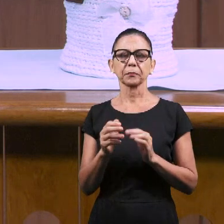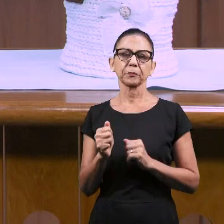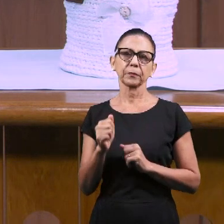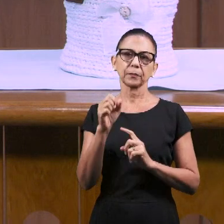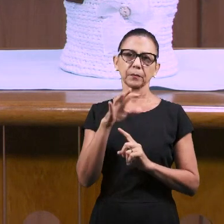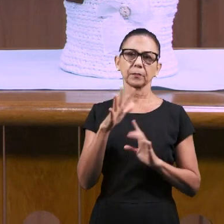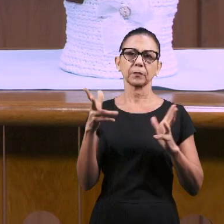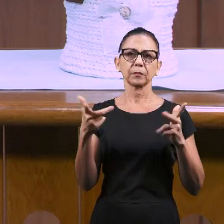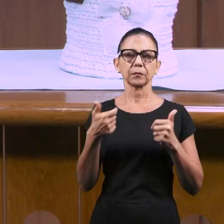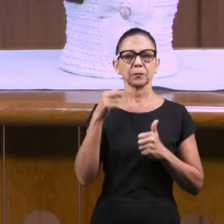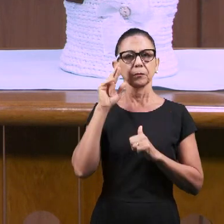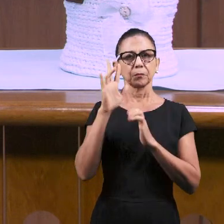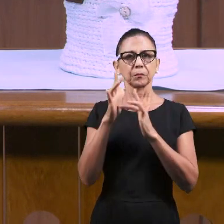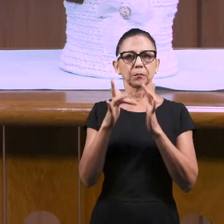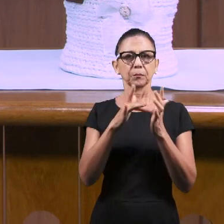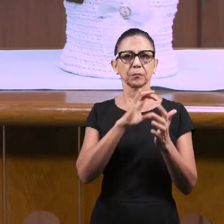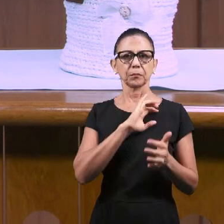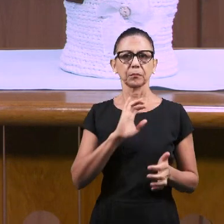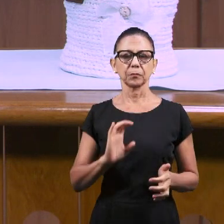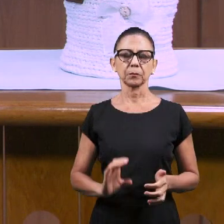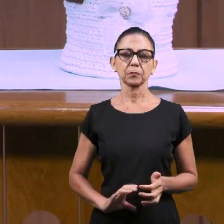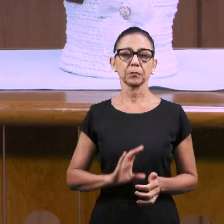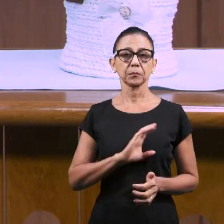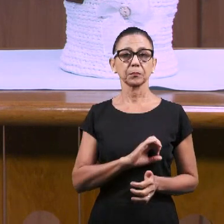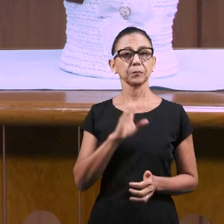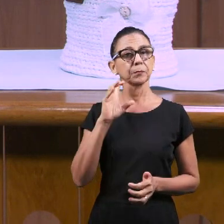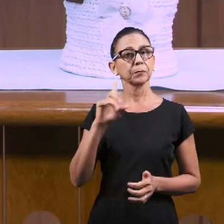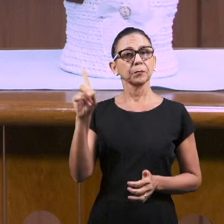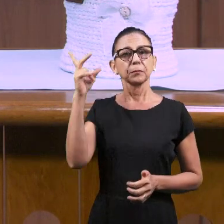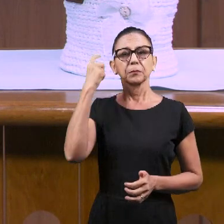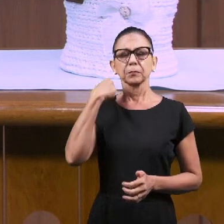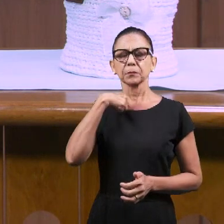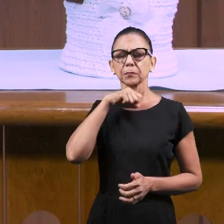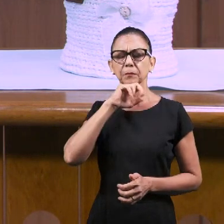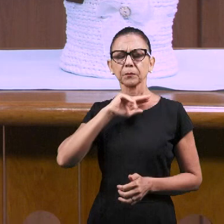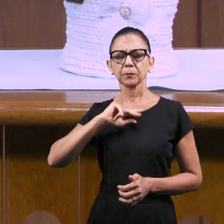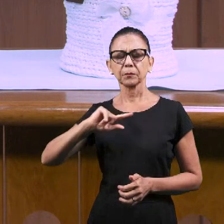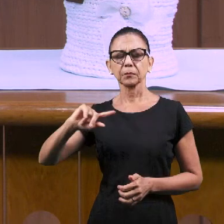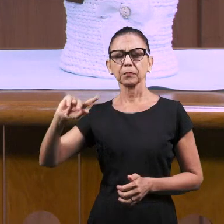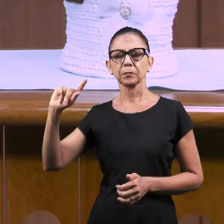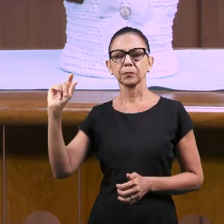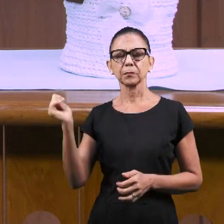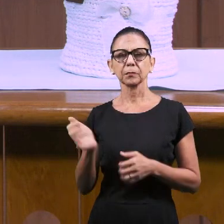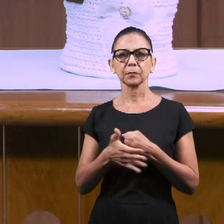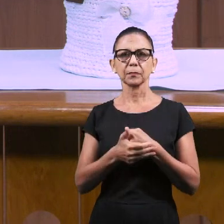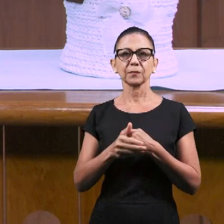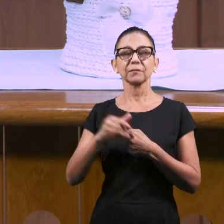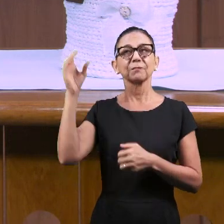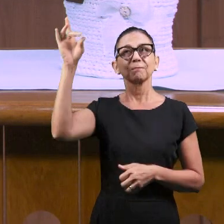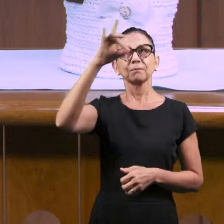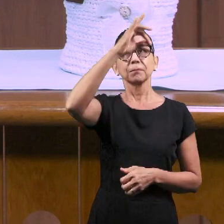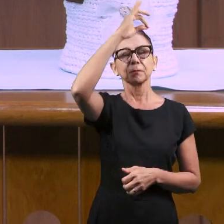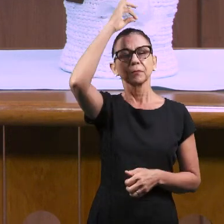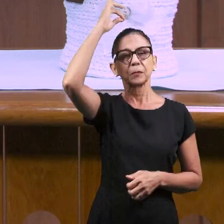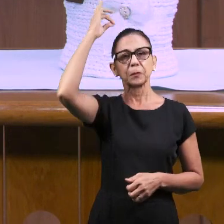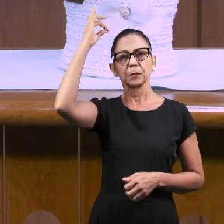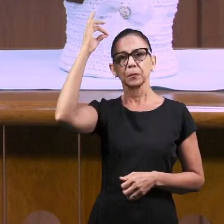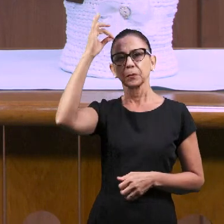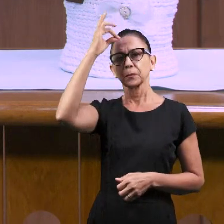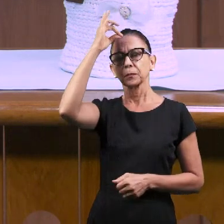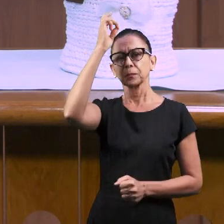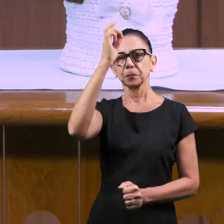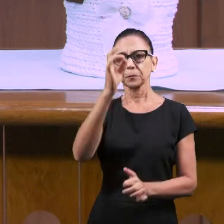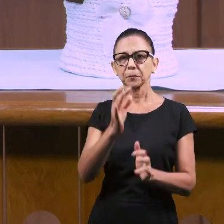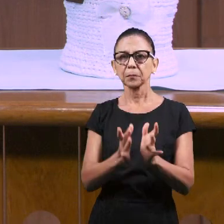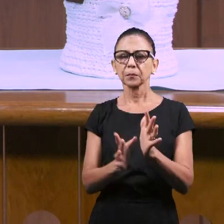merveilleuse du Seigneur et Sauveur Jésus-Christ, l'amour de Dieu, notre Père éternel, les douces, saintes, éternelles consolations du Saint-Esprit, soit sur